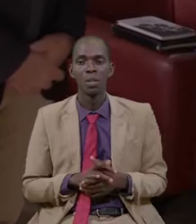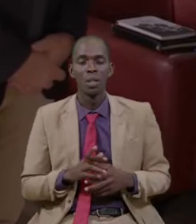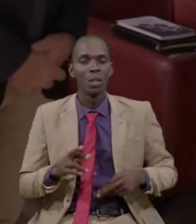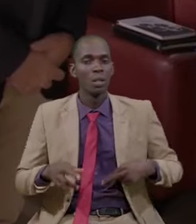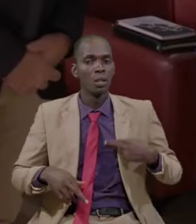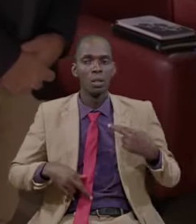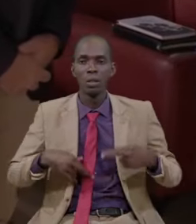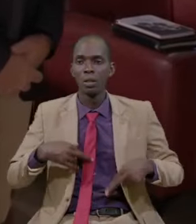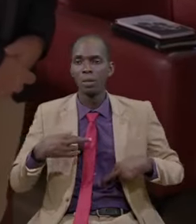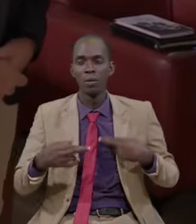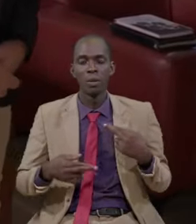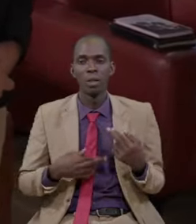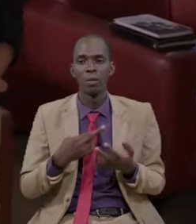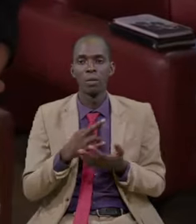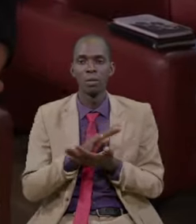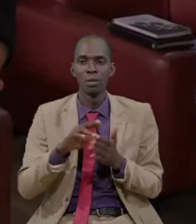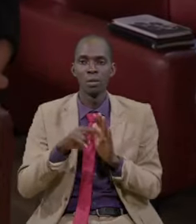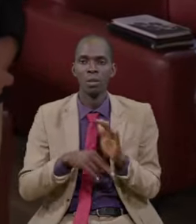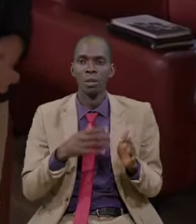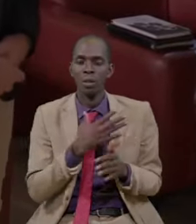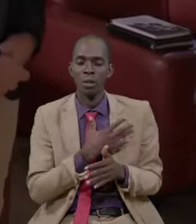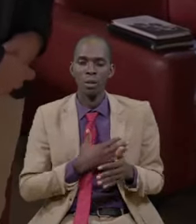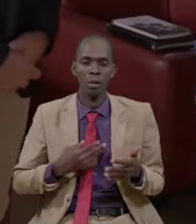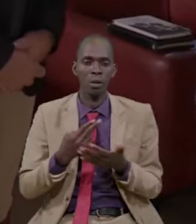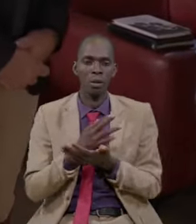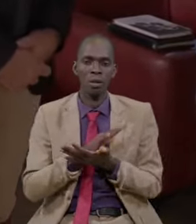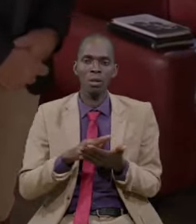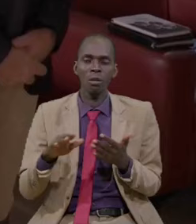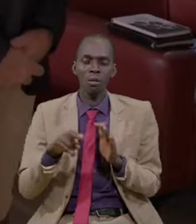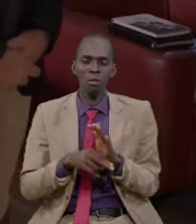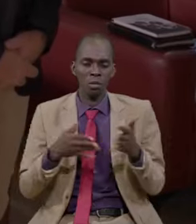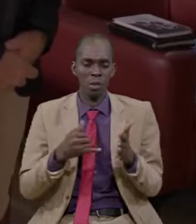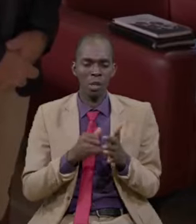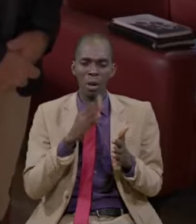Raviver la justice et la sainteté comme mode de vie.